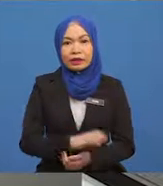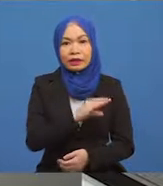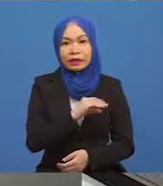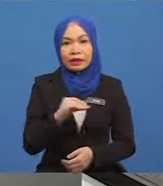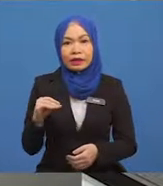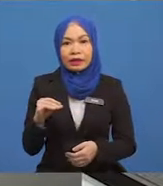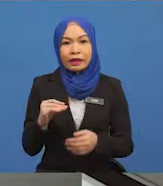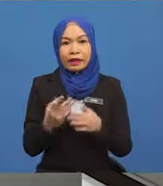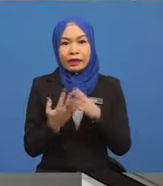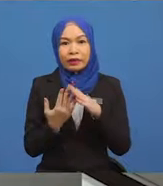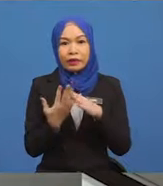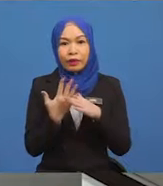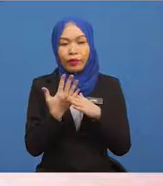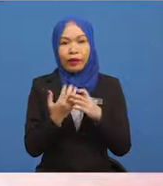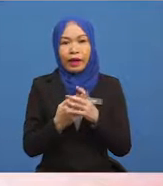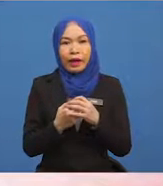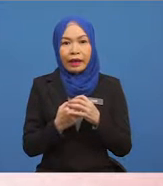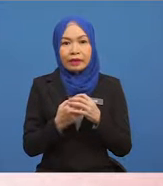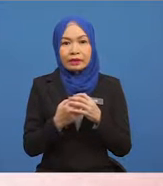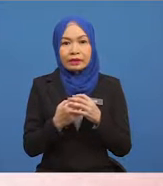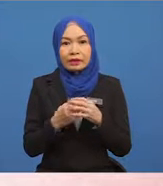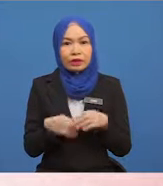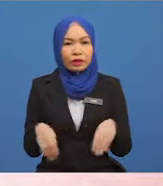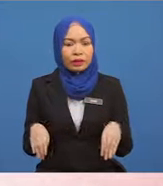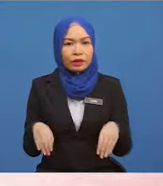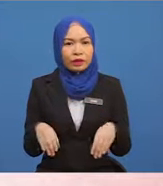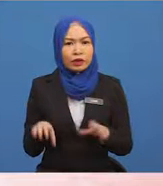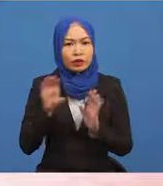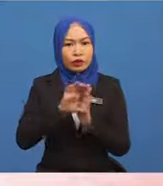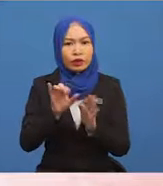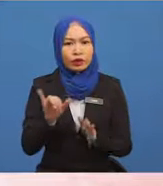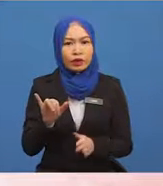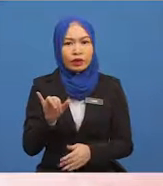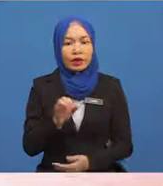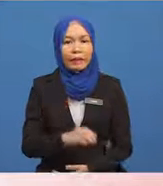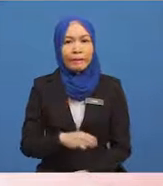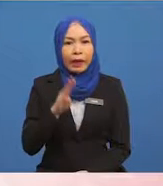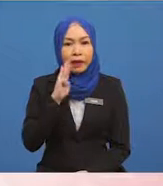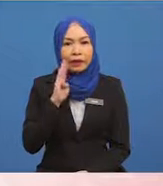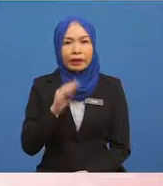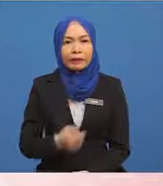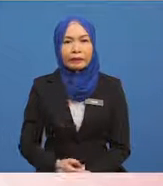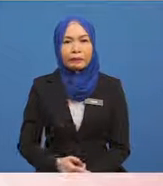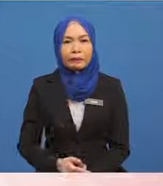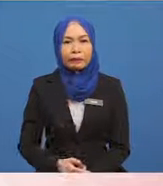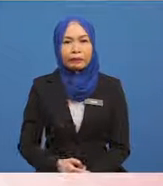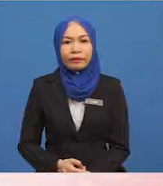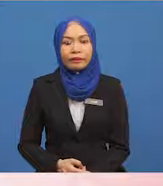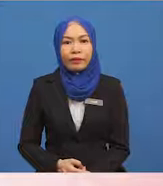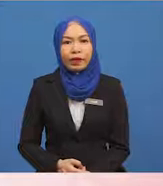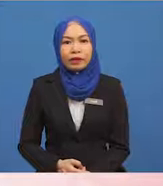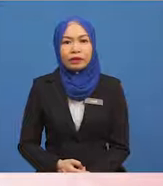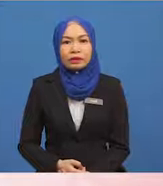Seterusnya, murid-murid boleh menulis dan menerangkan persamaan perkataan